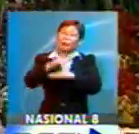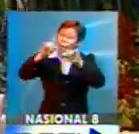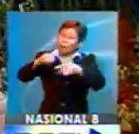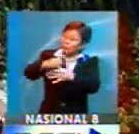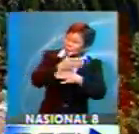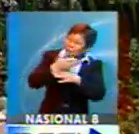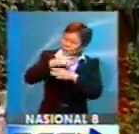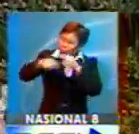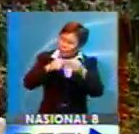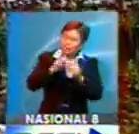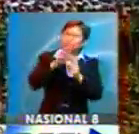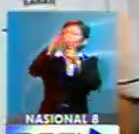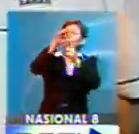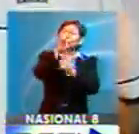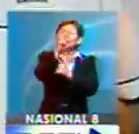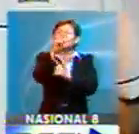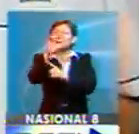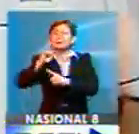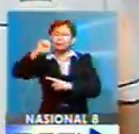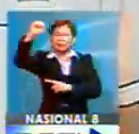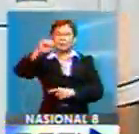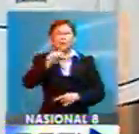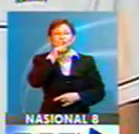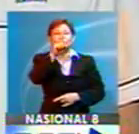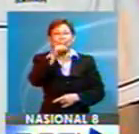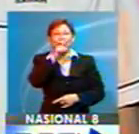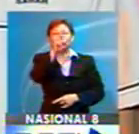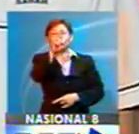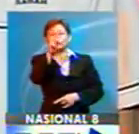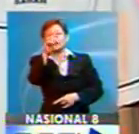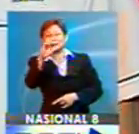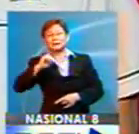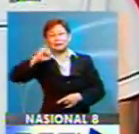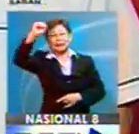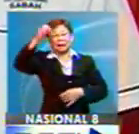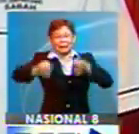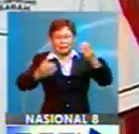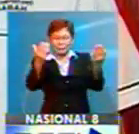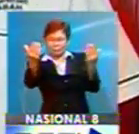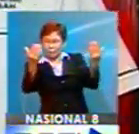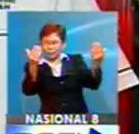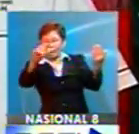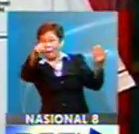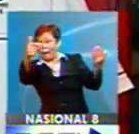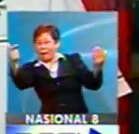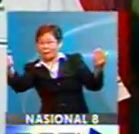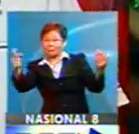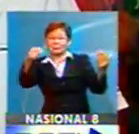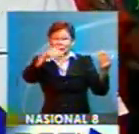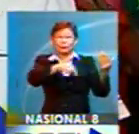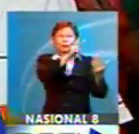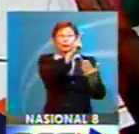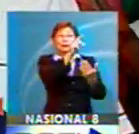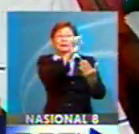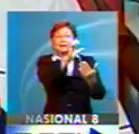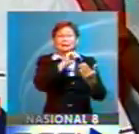kongsikan mengenai keunikan UTC Sabah ini sendiri? Okey, sebenarnya ke UTC Sabah ini, kalau dibanding dengan UTC-UTC lain, ya UTC Sabah